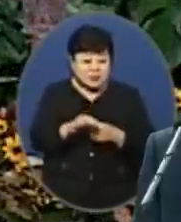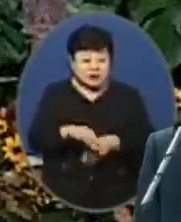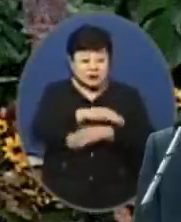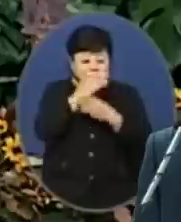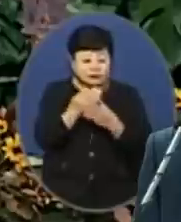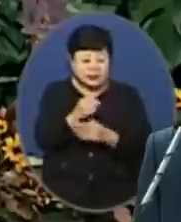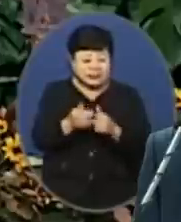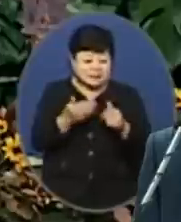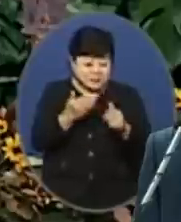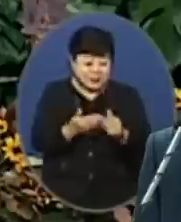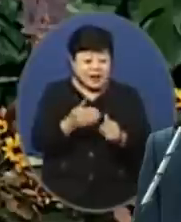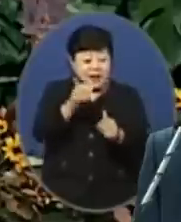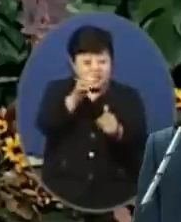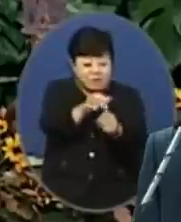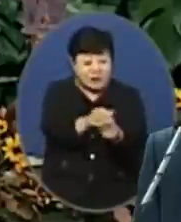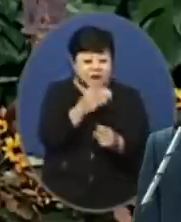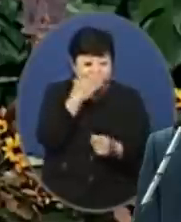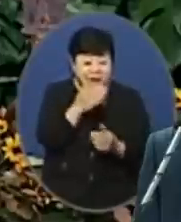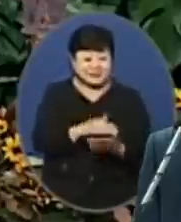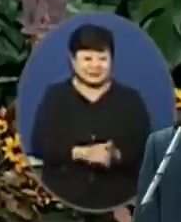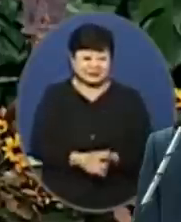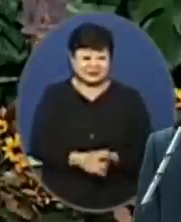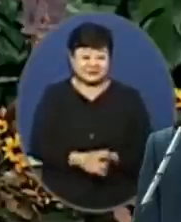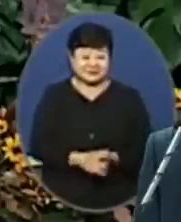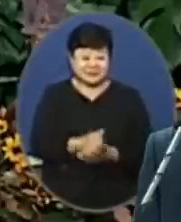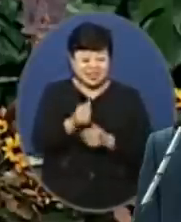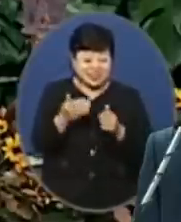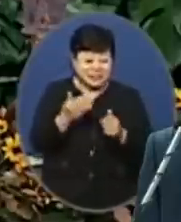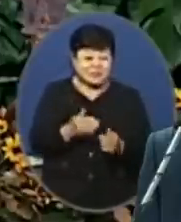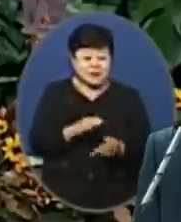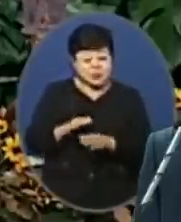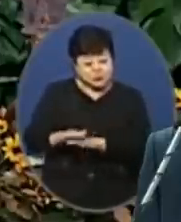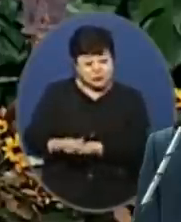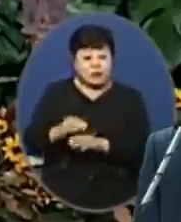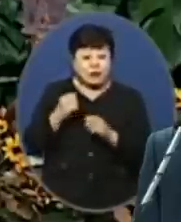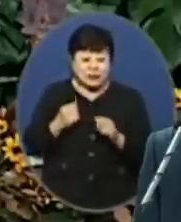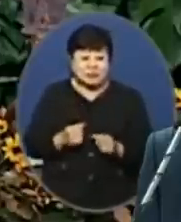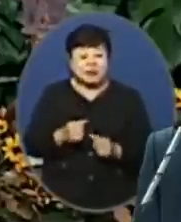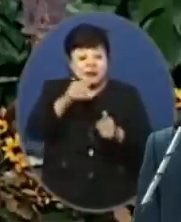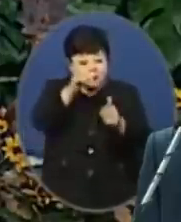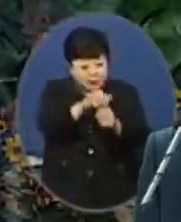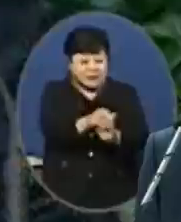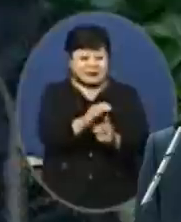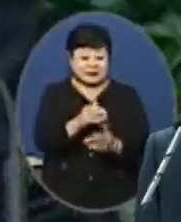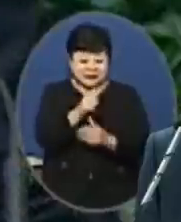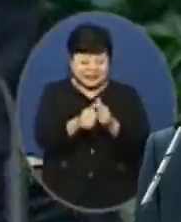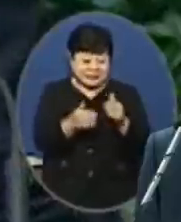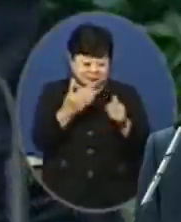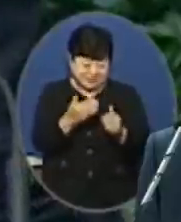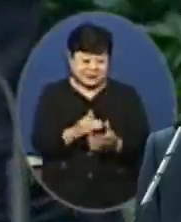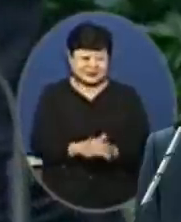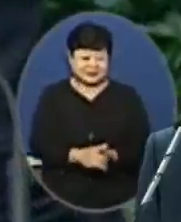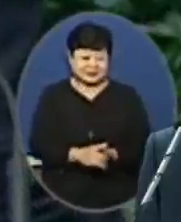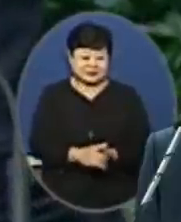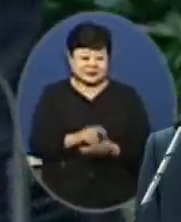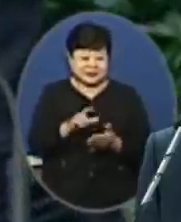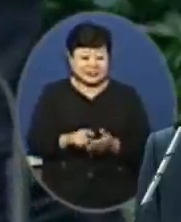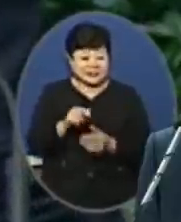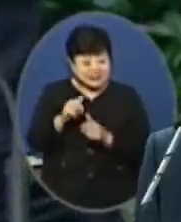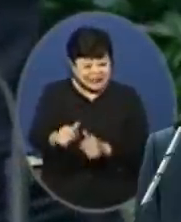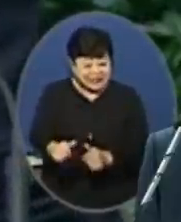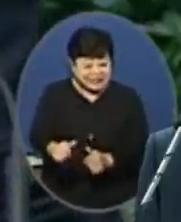전적으로 하나님께 맡길 수가 있는 것입니다. 하나님이 다 예비하고 계심으로 우리가 맡겨놓으면 하나님께서 때를